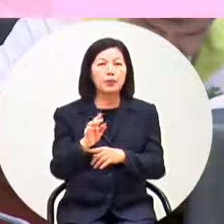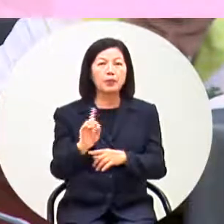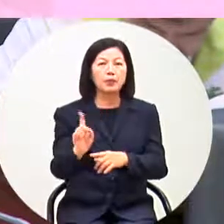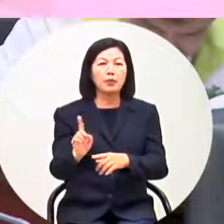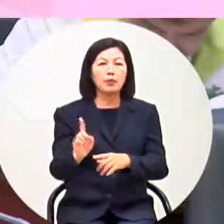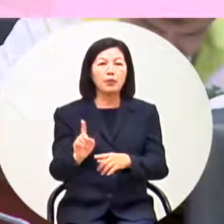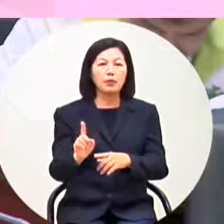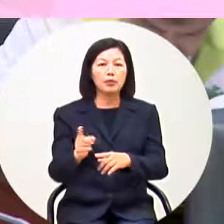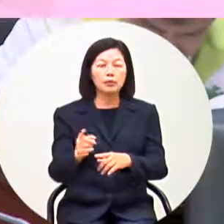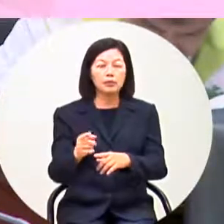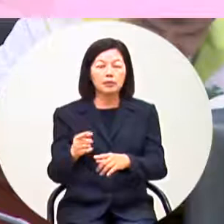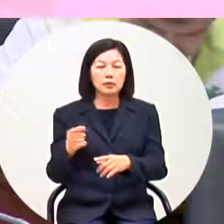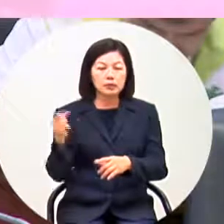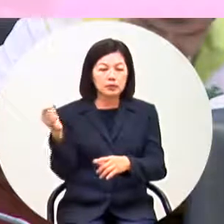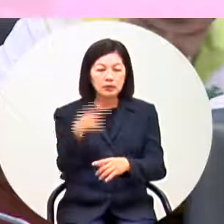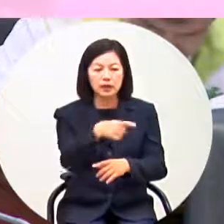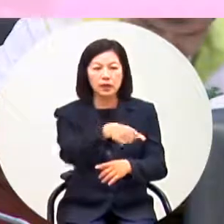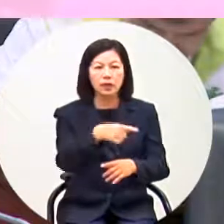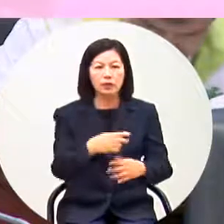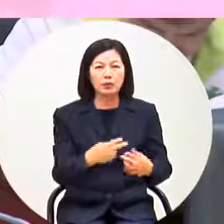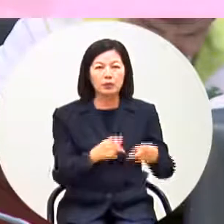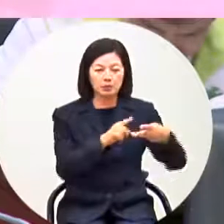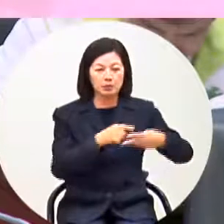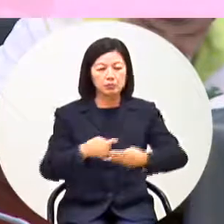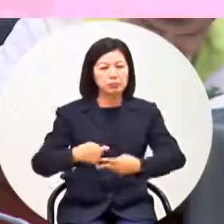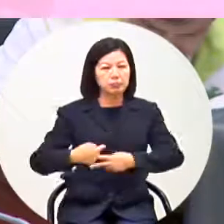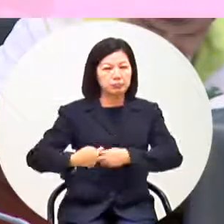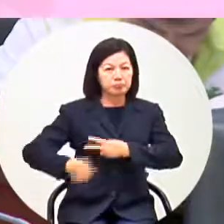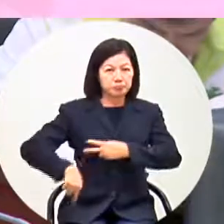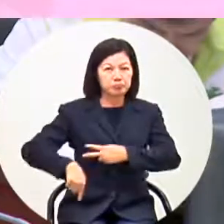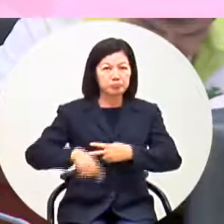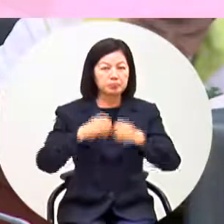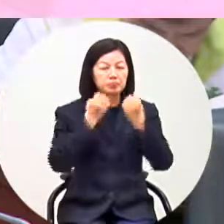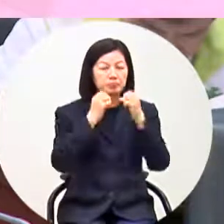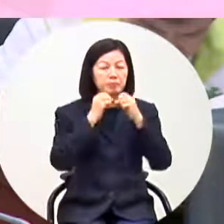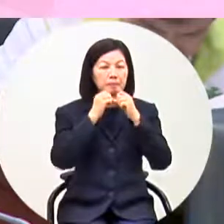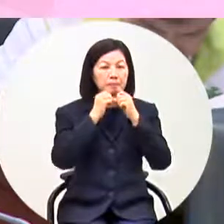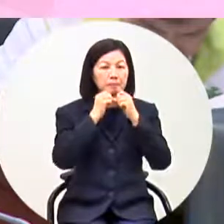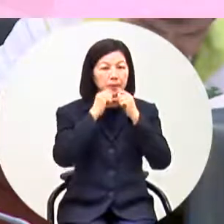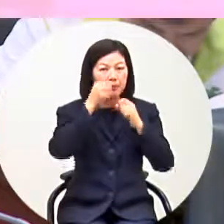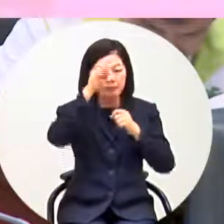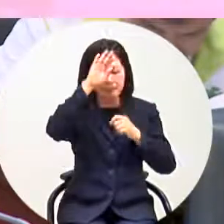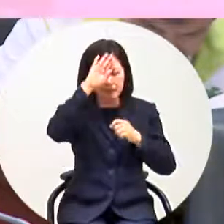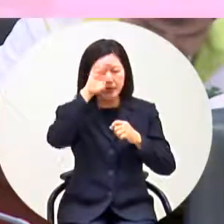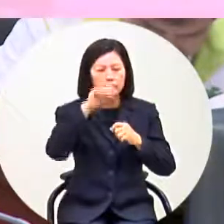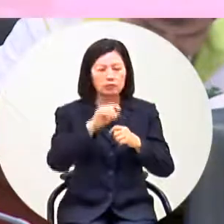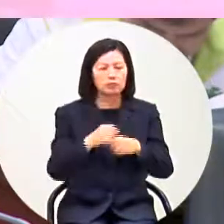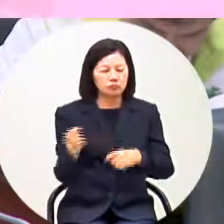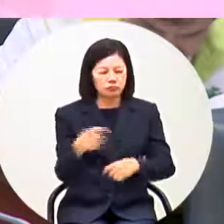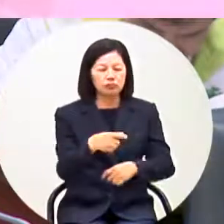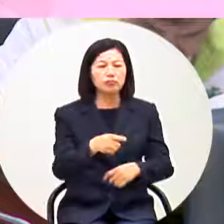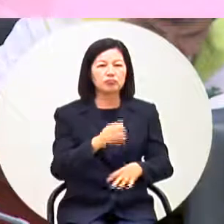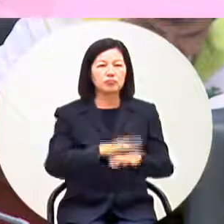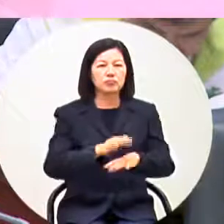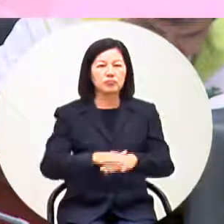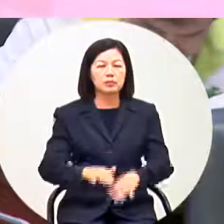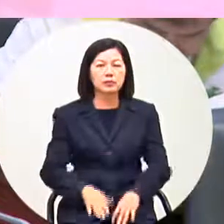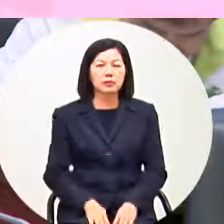了，哦，超过肝癌，比肝癌还罹患率越高了哈。所以过去我们的